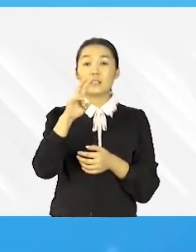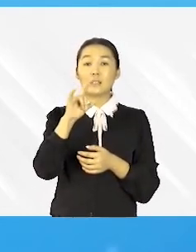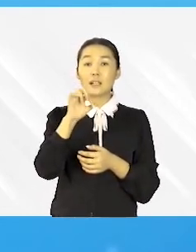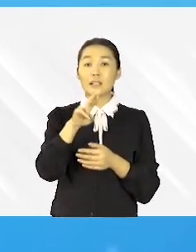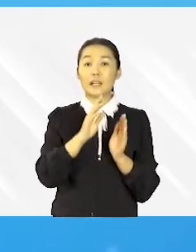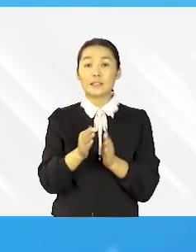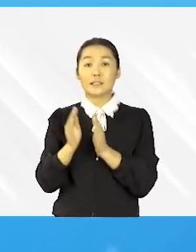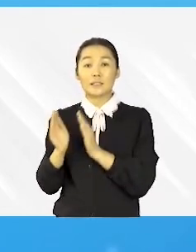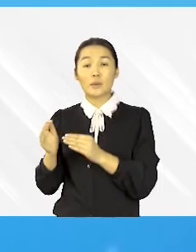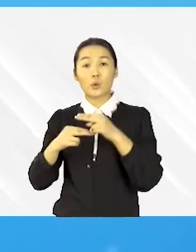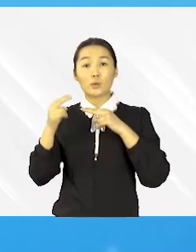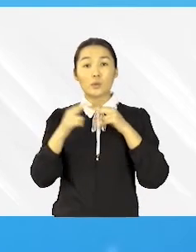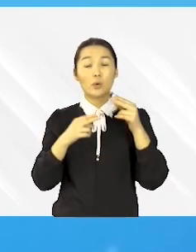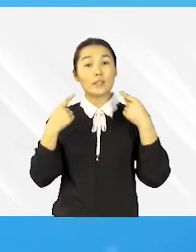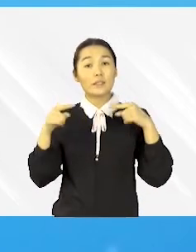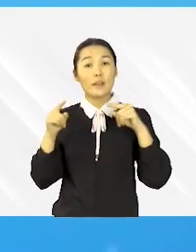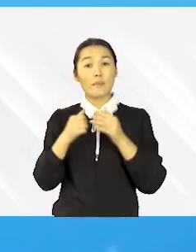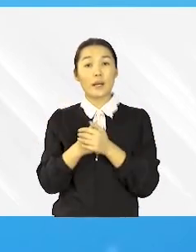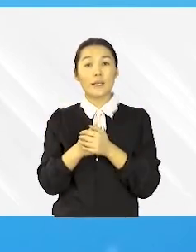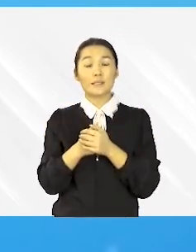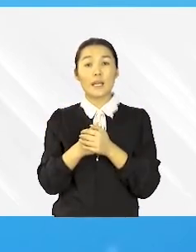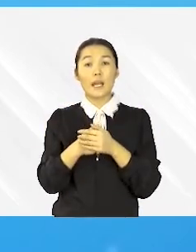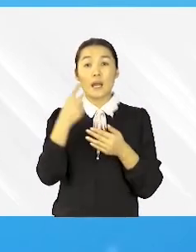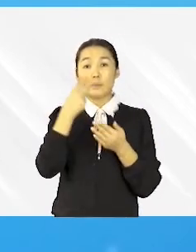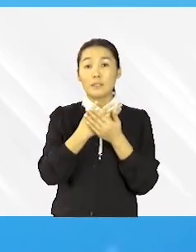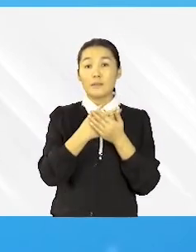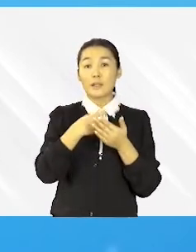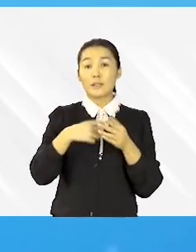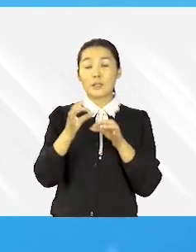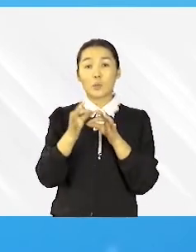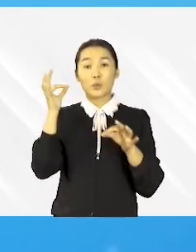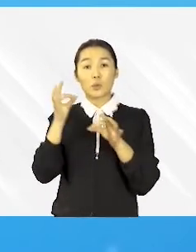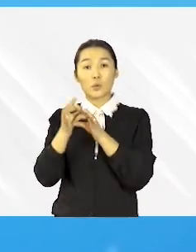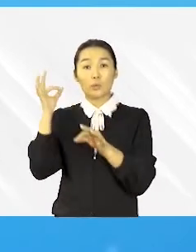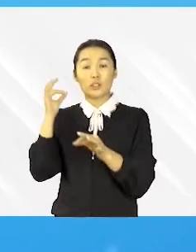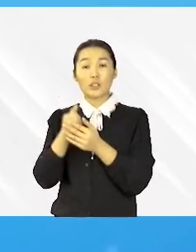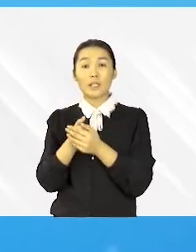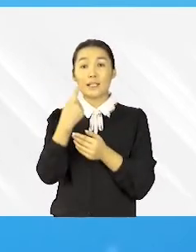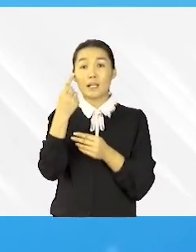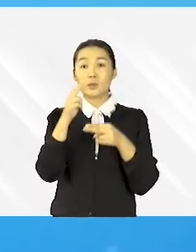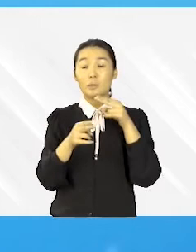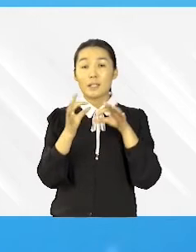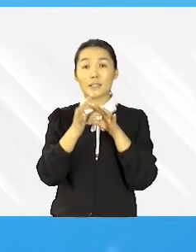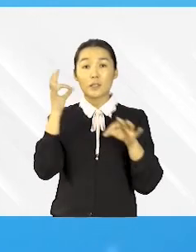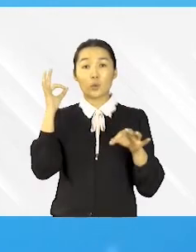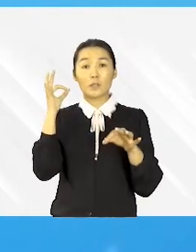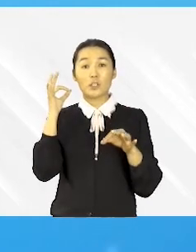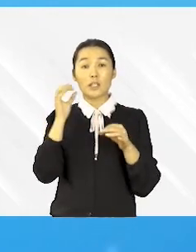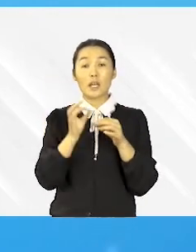Она представляет собой системы трубочек, расположенных в полости тела. На одном конце трубочки мальпигиевые